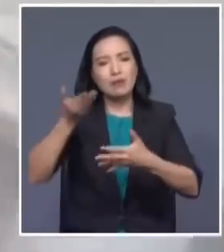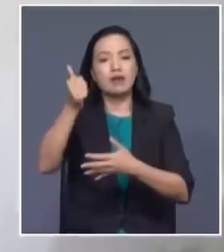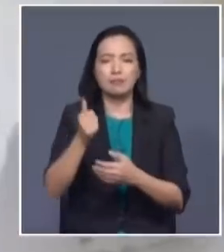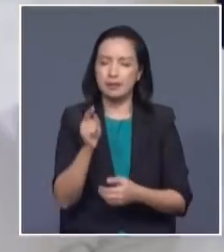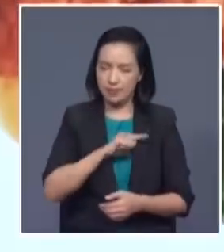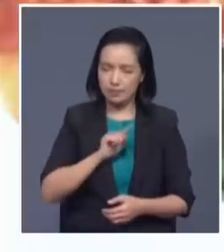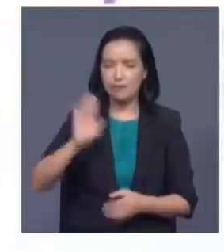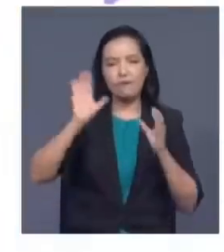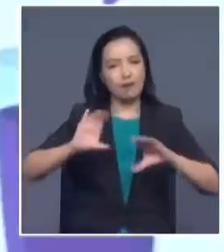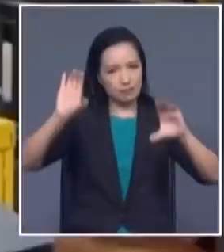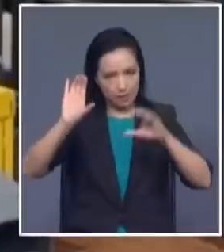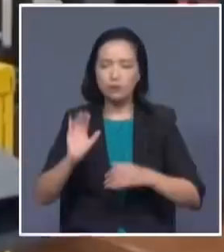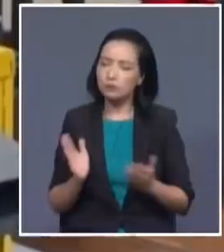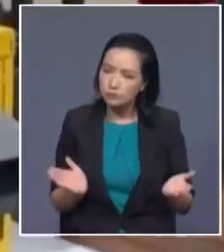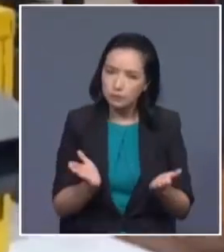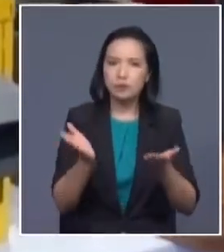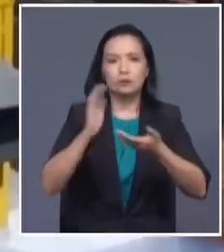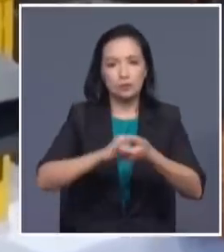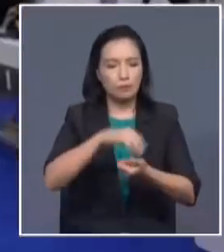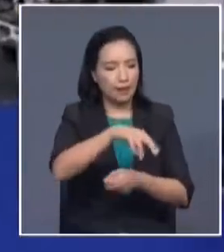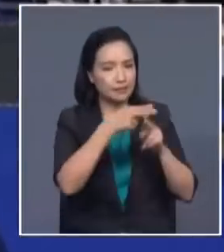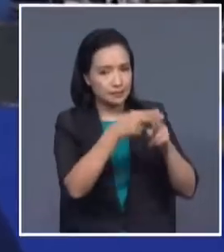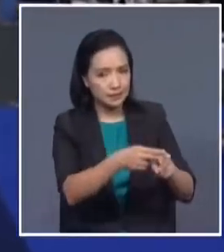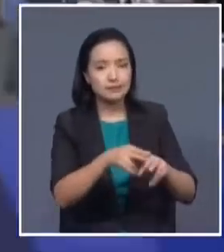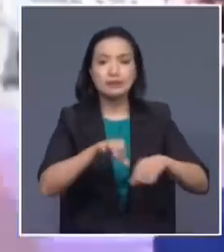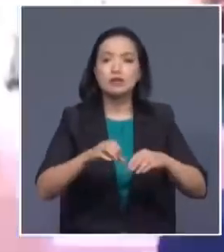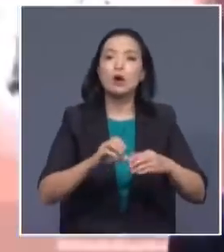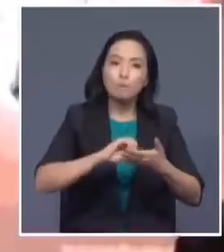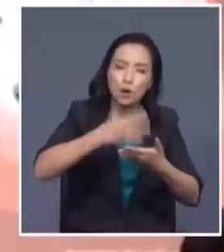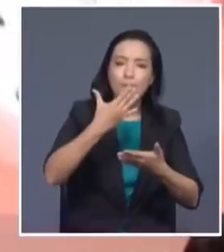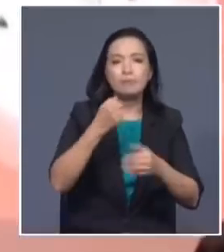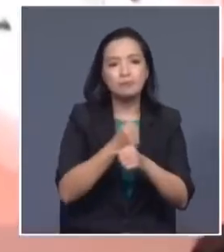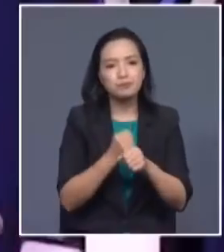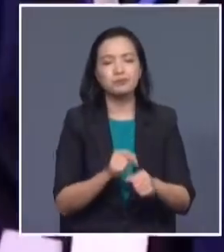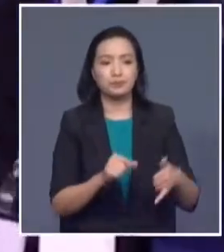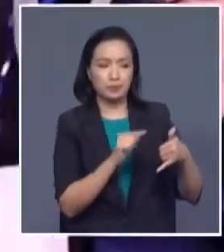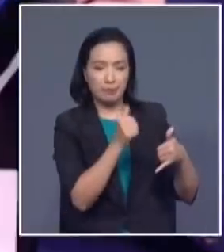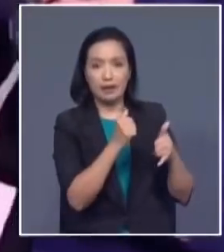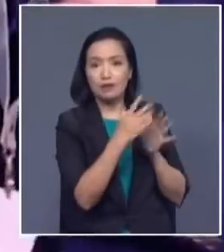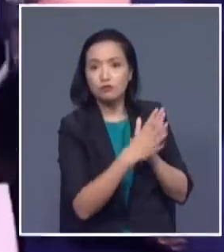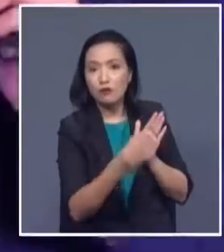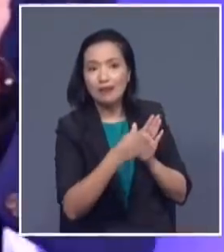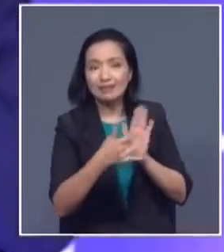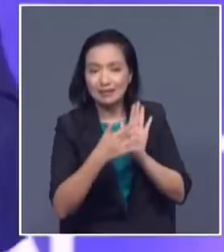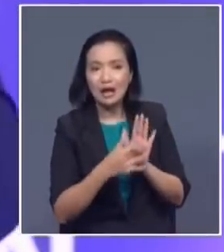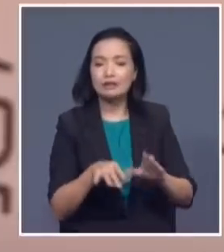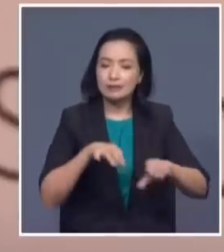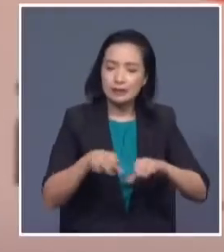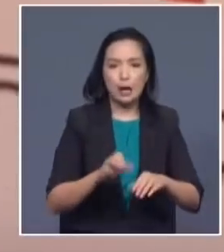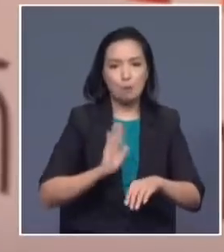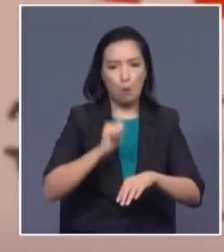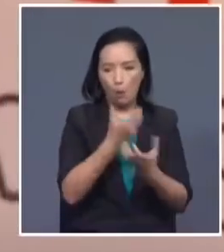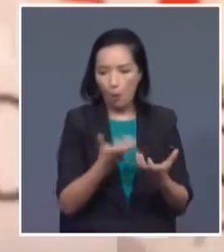ที่ต้องให้การสนับสนุนโดยมีการร่วมมือกับภาคเอกชนจัดโปรแกรมสร้างนักถ่ายทอดเทคโนโลยีนักบริหารจัดการนวัตกรรมที่มีประสิท